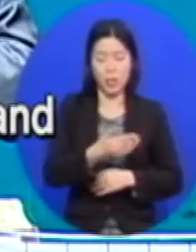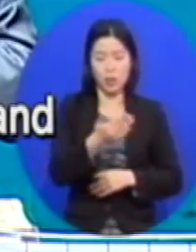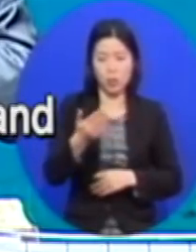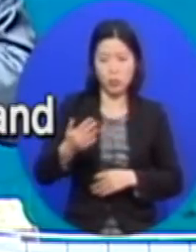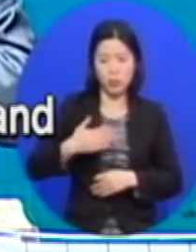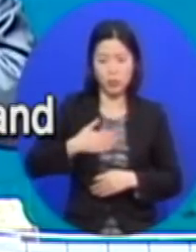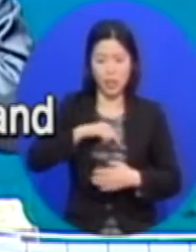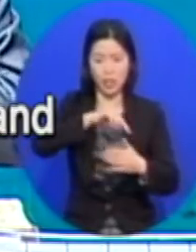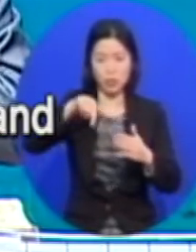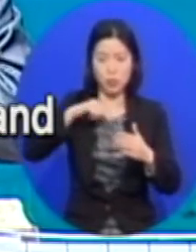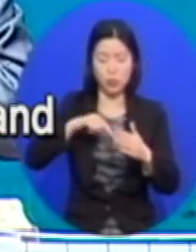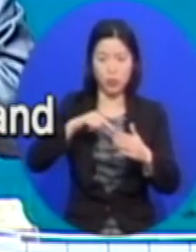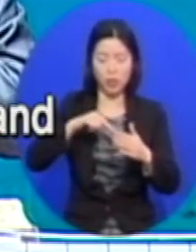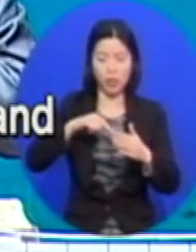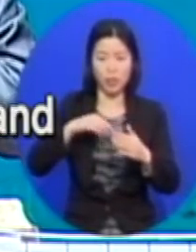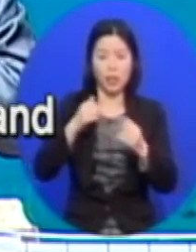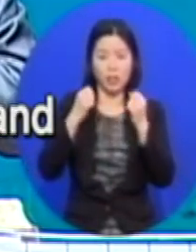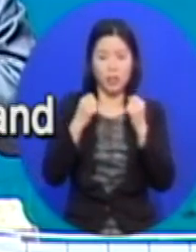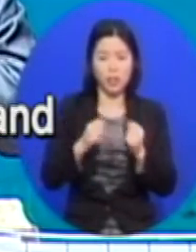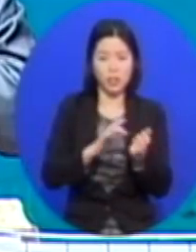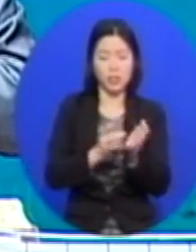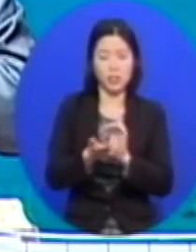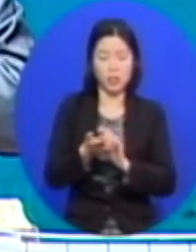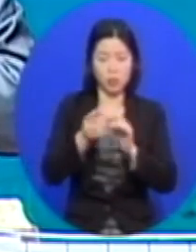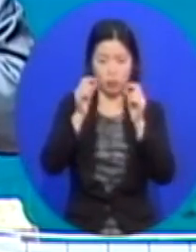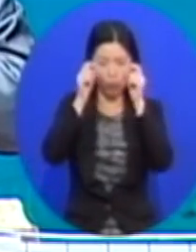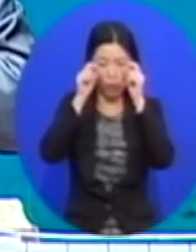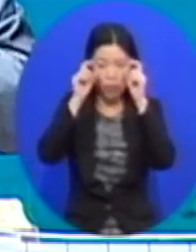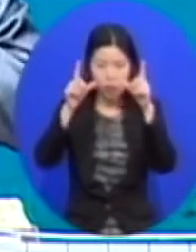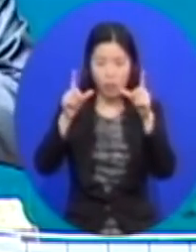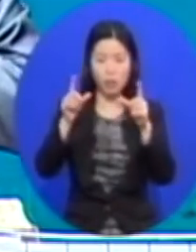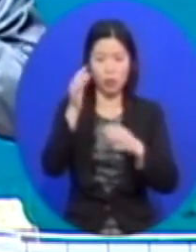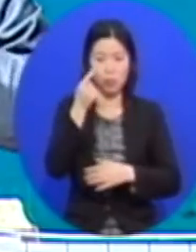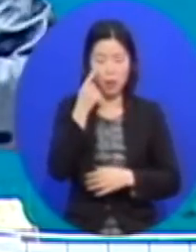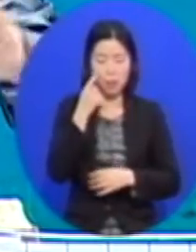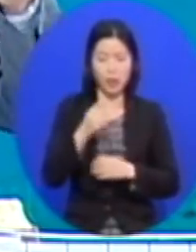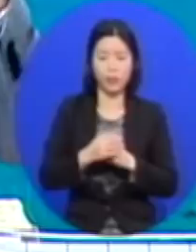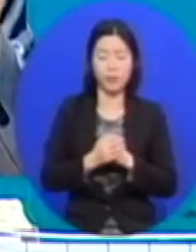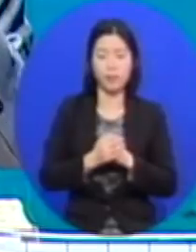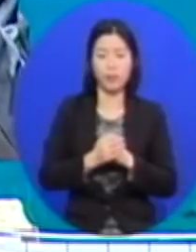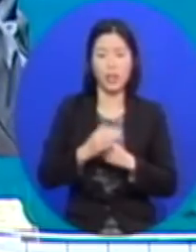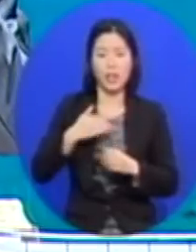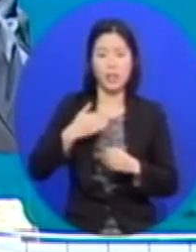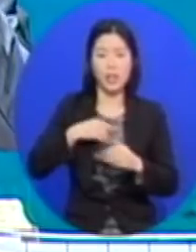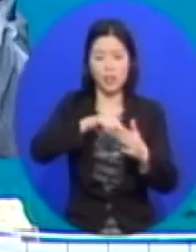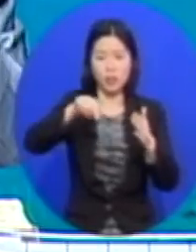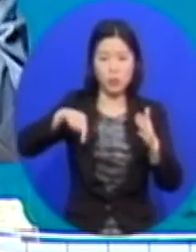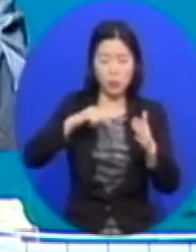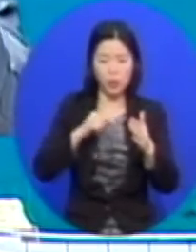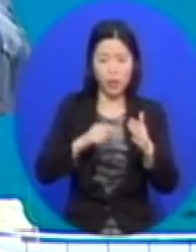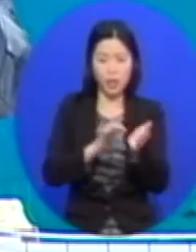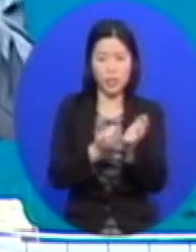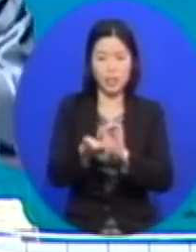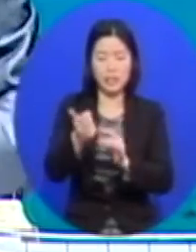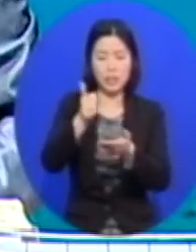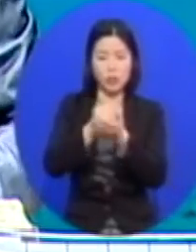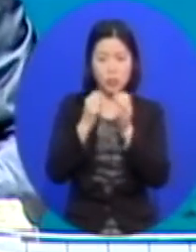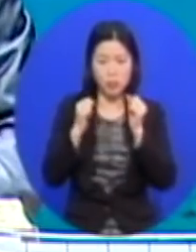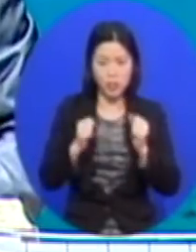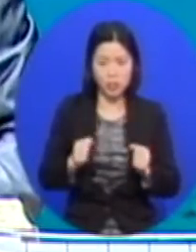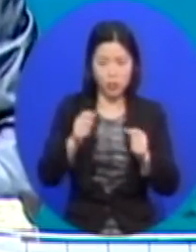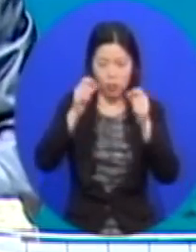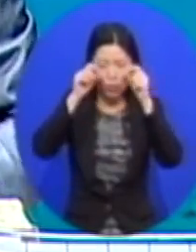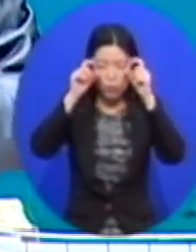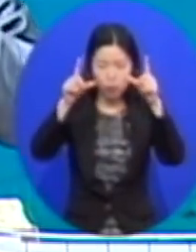예수님을 아는 눈이 열려 보세요 내 안에 예수님이 계시는 그것을 진짜 눈 뜨고